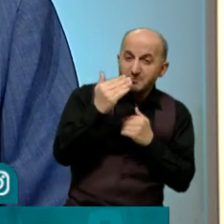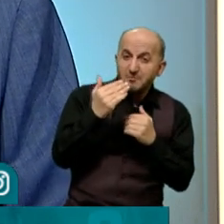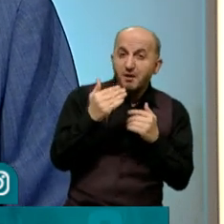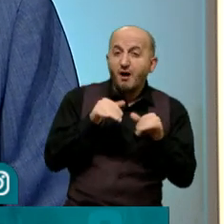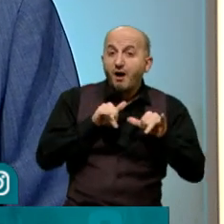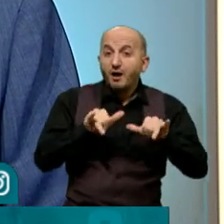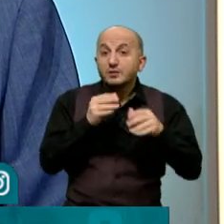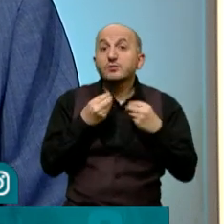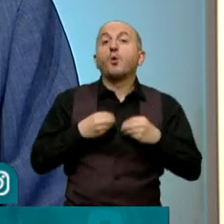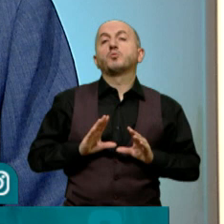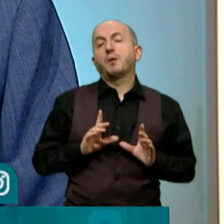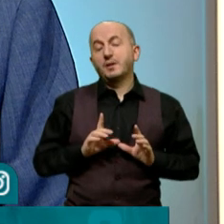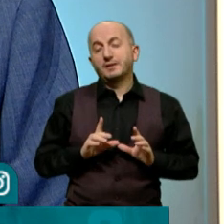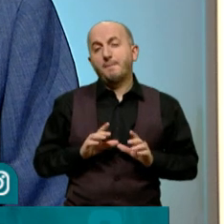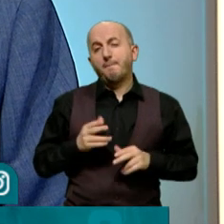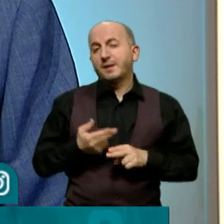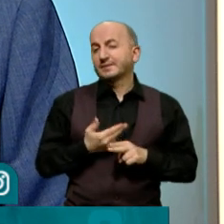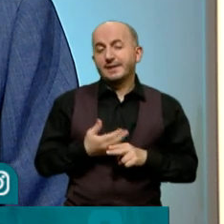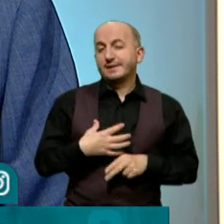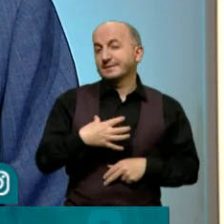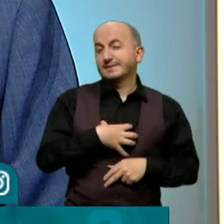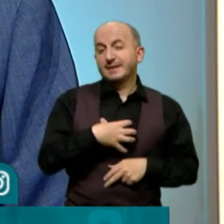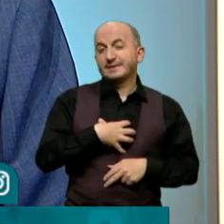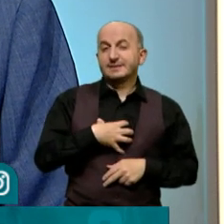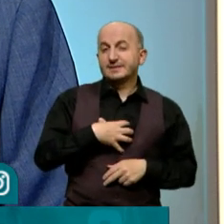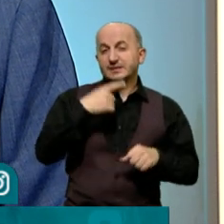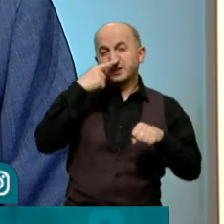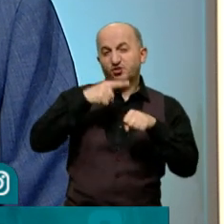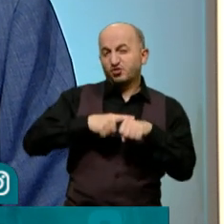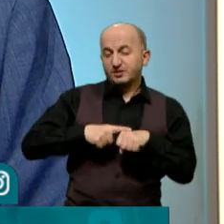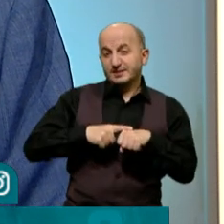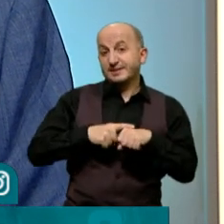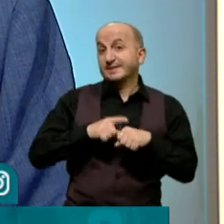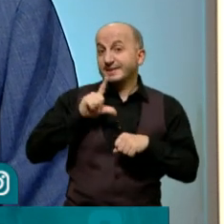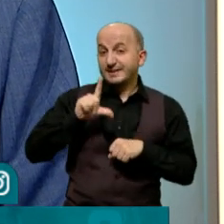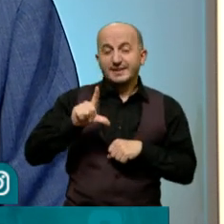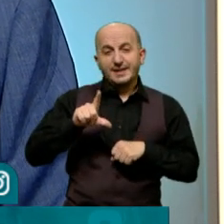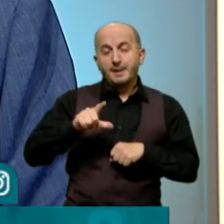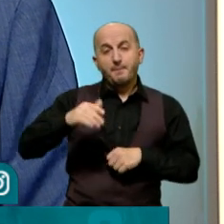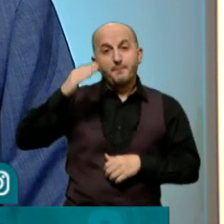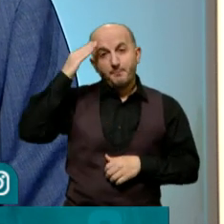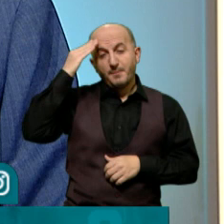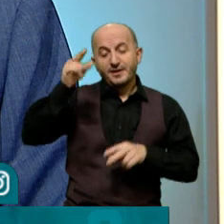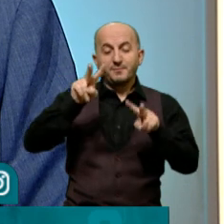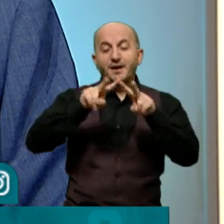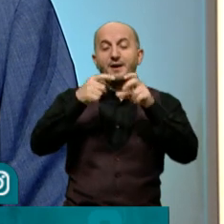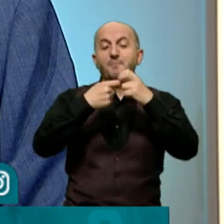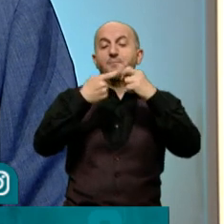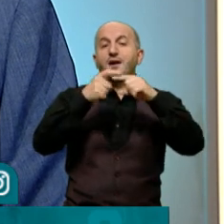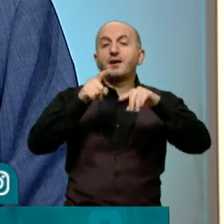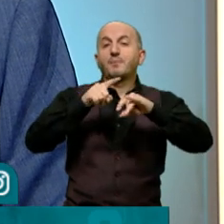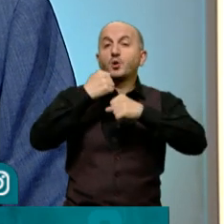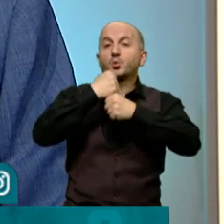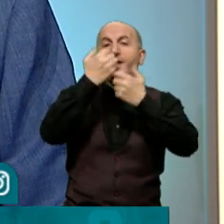aynı olmamalı. Mesela ona kendi dininin, kendi inancının gereği merhaba dersin, günaydın